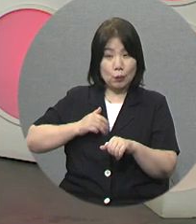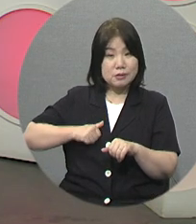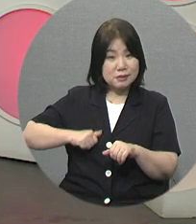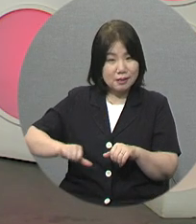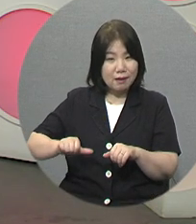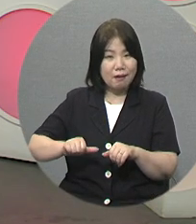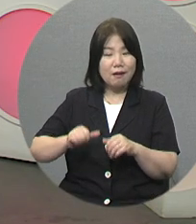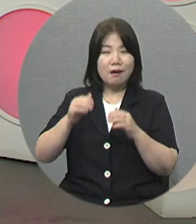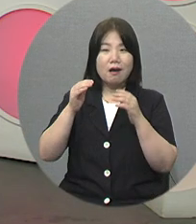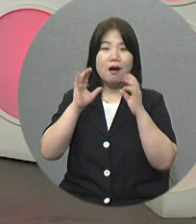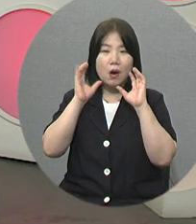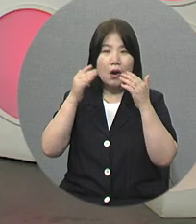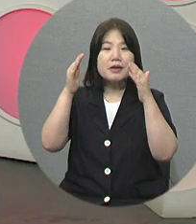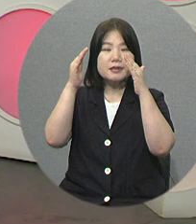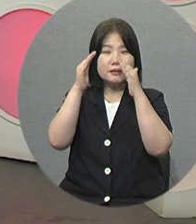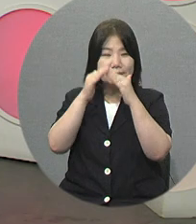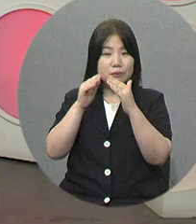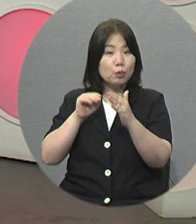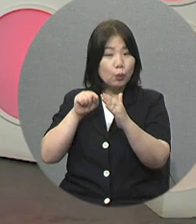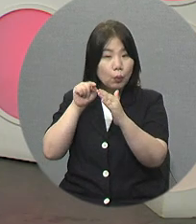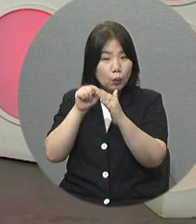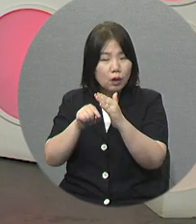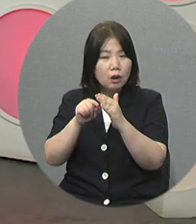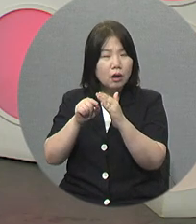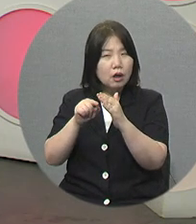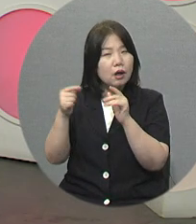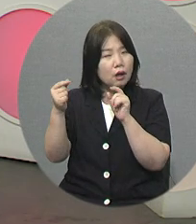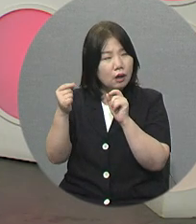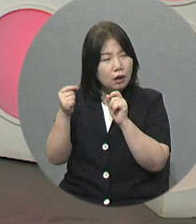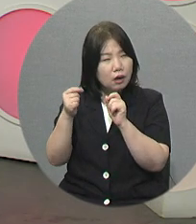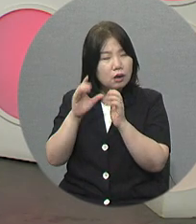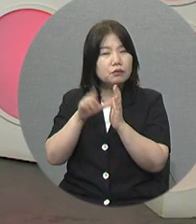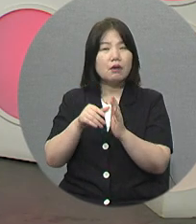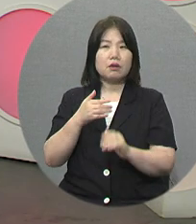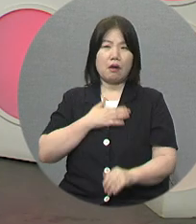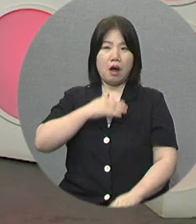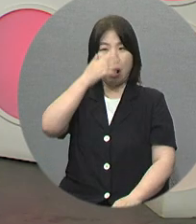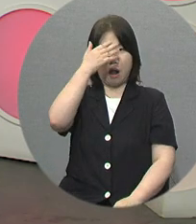어린이집에서 들어갈 무렵 큰 걱정거리가 생겼습니다.